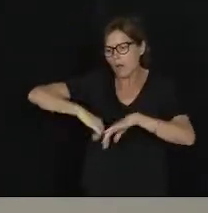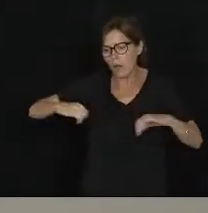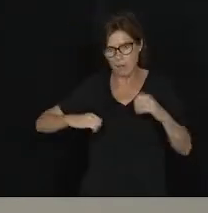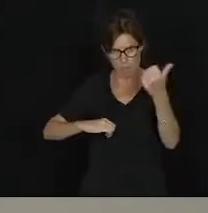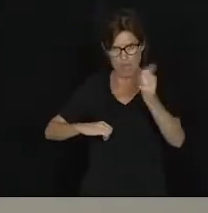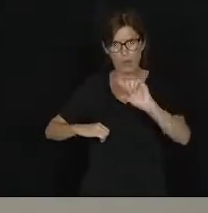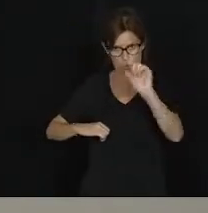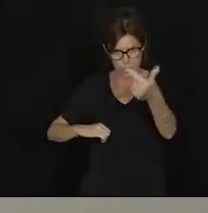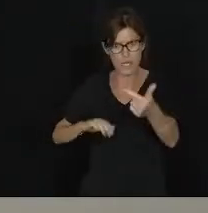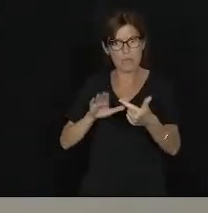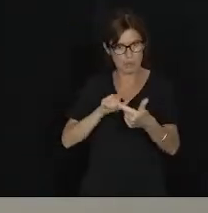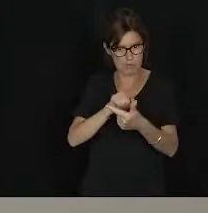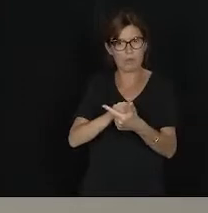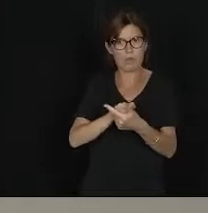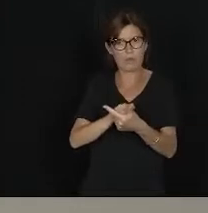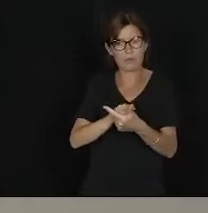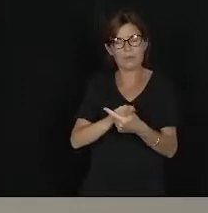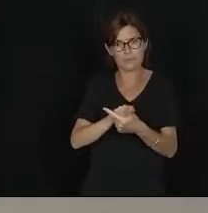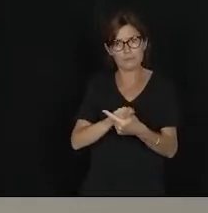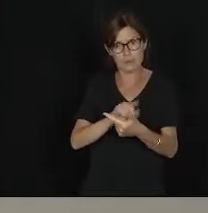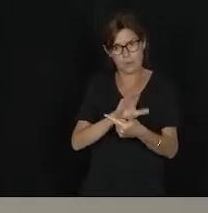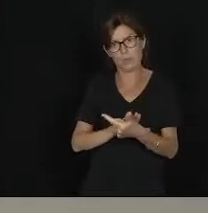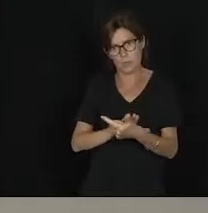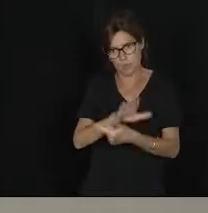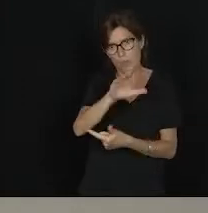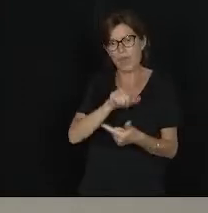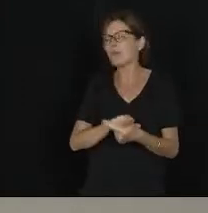un système idéologique qui promet à la fois